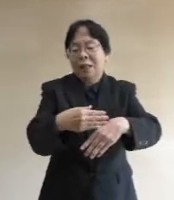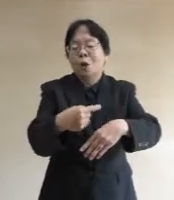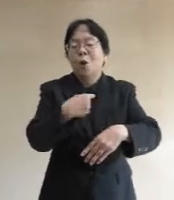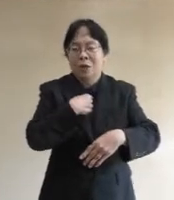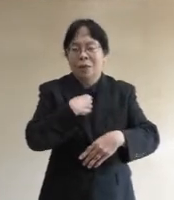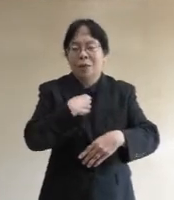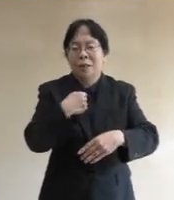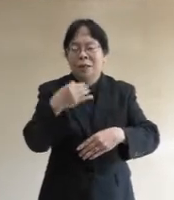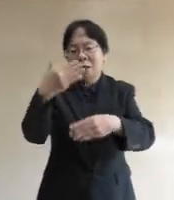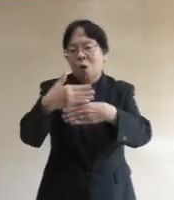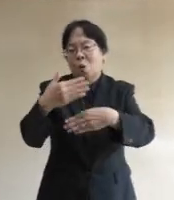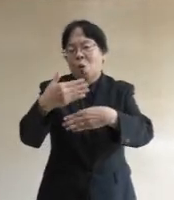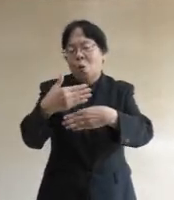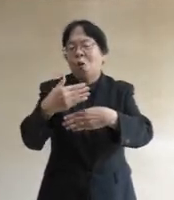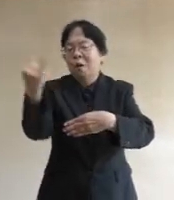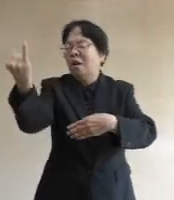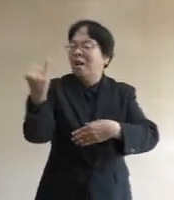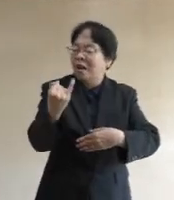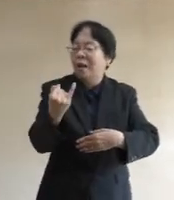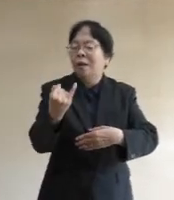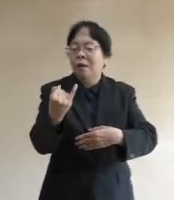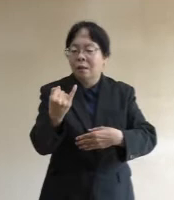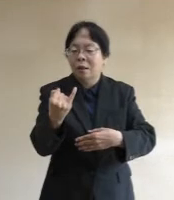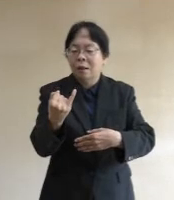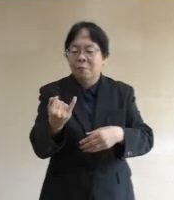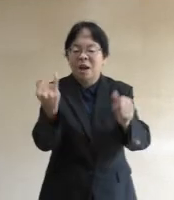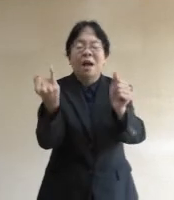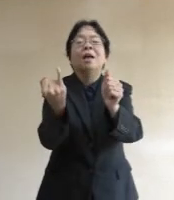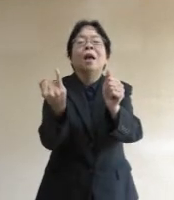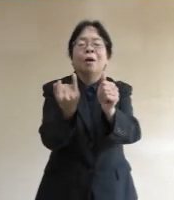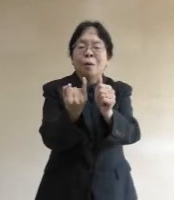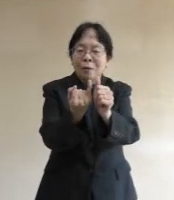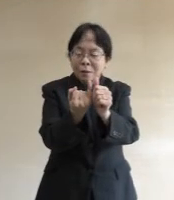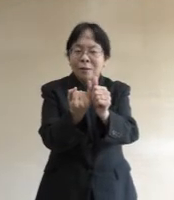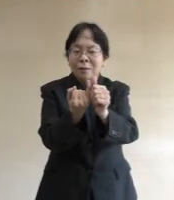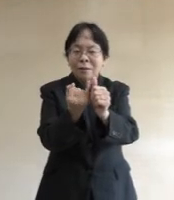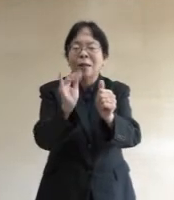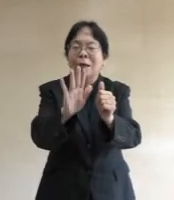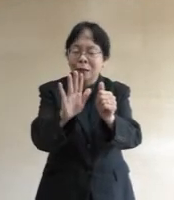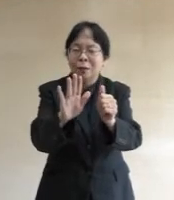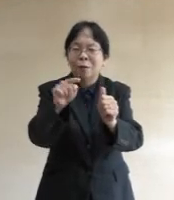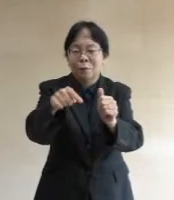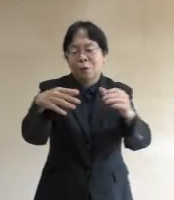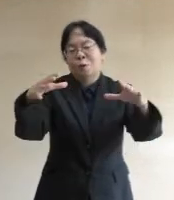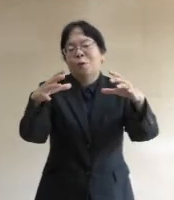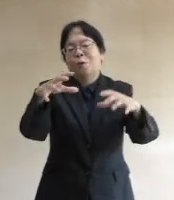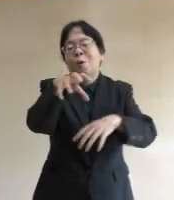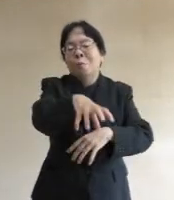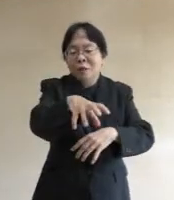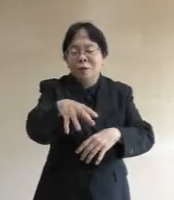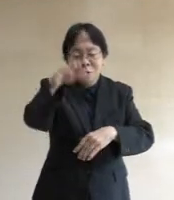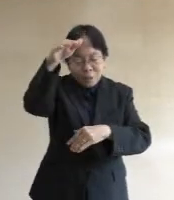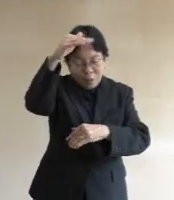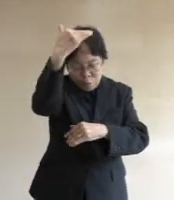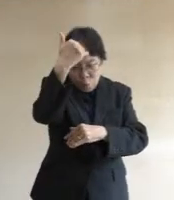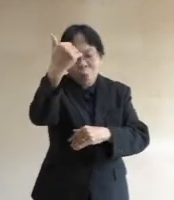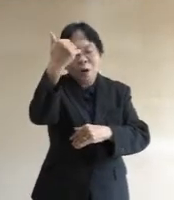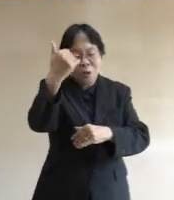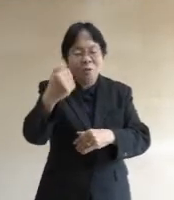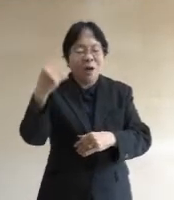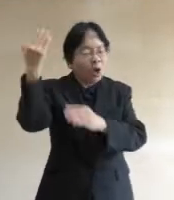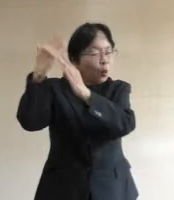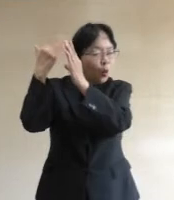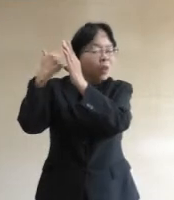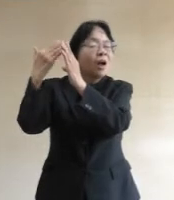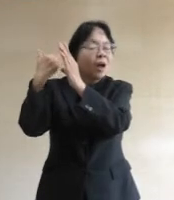今お話にあったようによそから来たものなんですけれども、まさか結婚当初このような場に呼んでいただけるとはもう夢にも思ってな